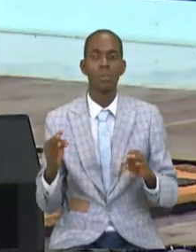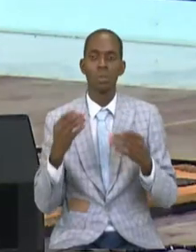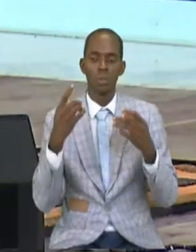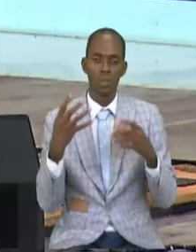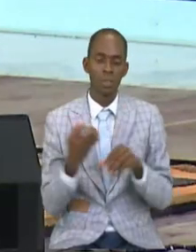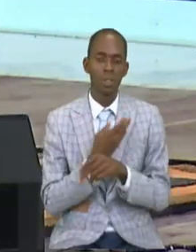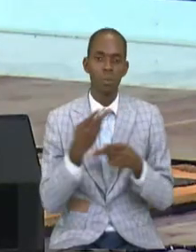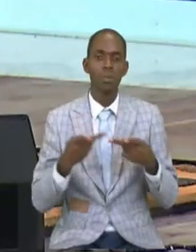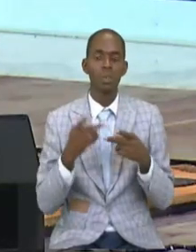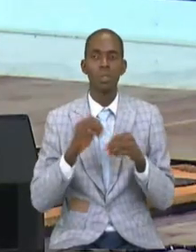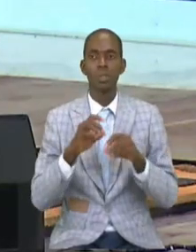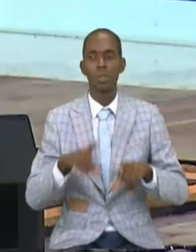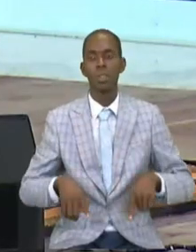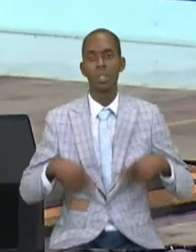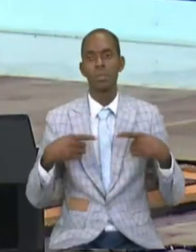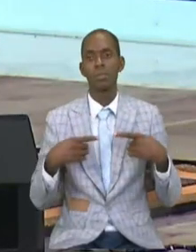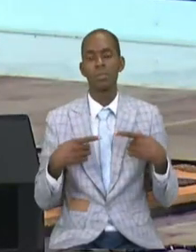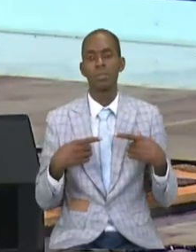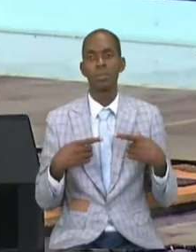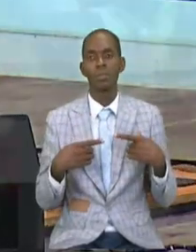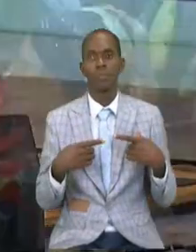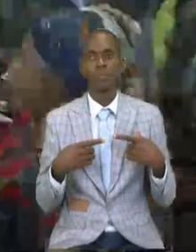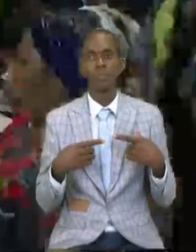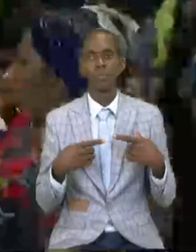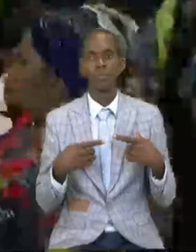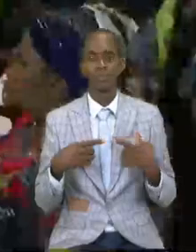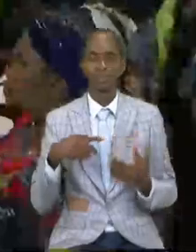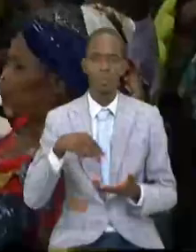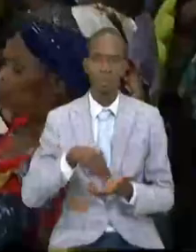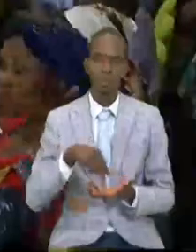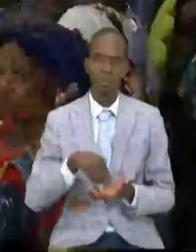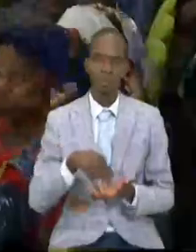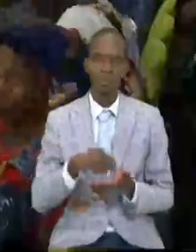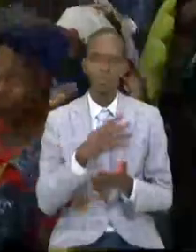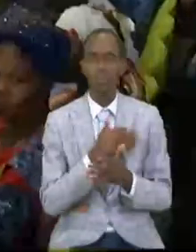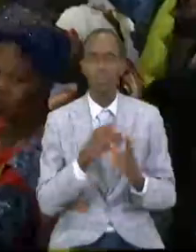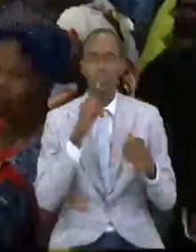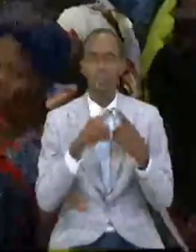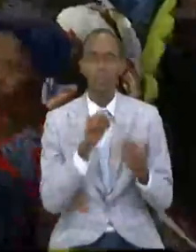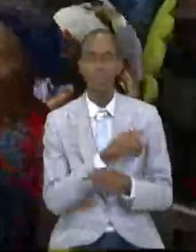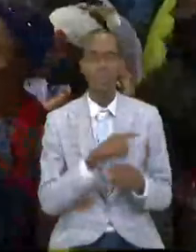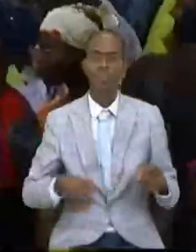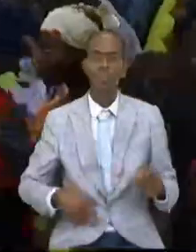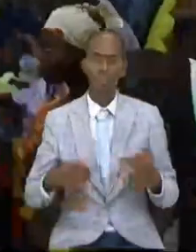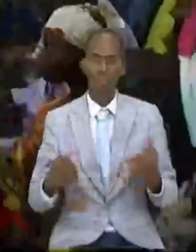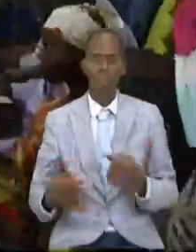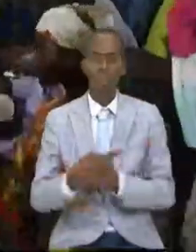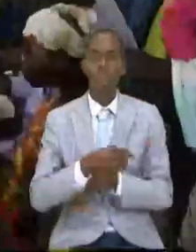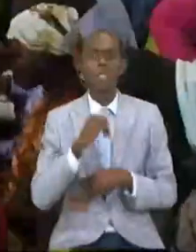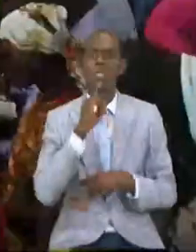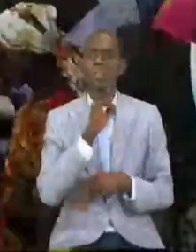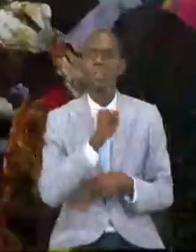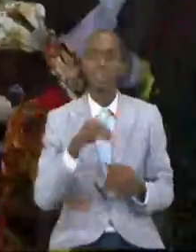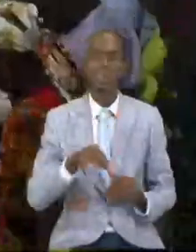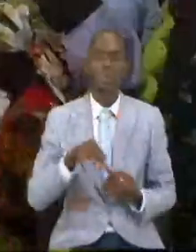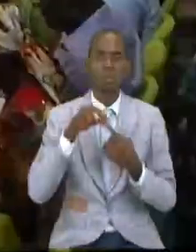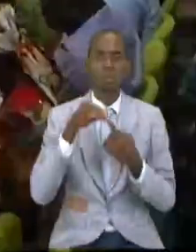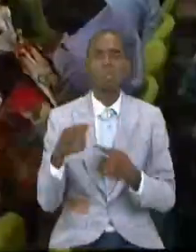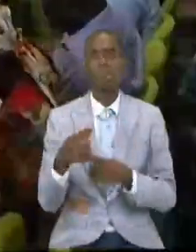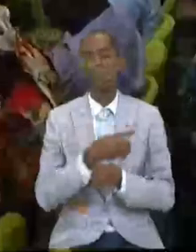Tu dois être libéré. Cette libération a tombé dans ta vie. Où es-tu? Lève-toi et parle au Seigneur. Aujourd'hui, c'est un jour